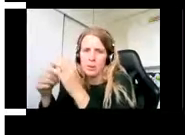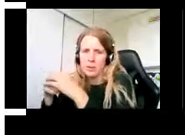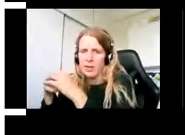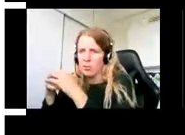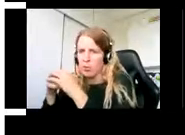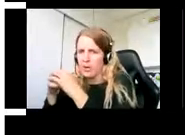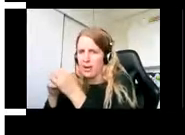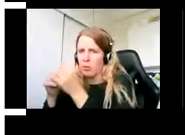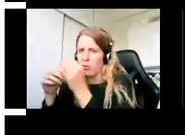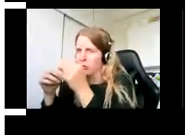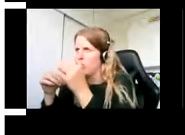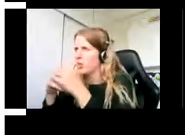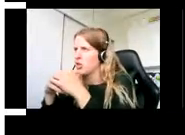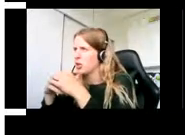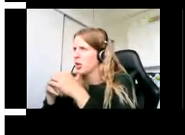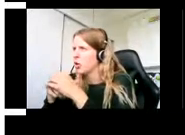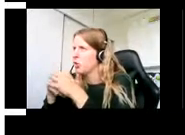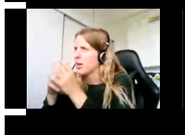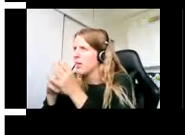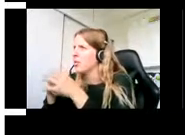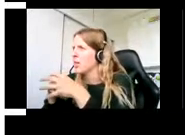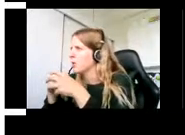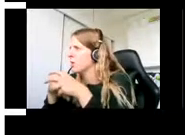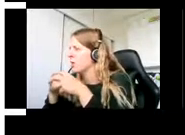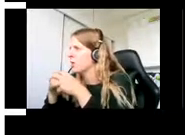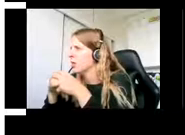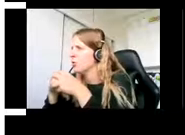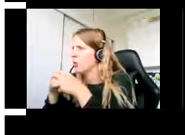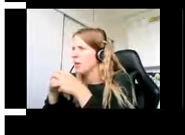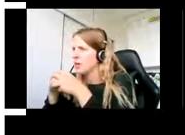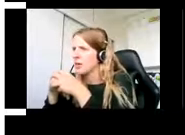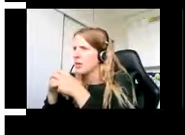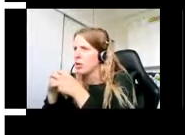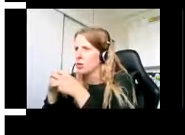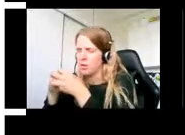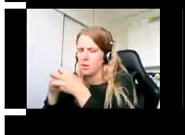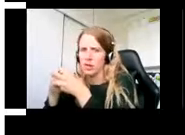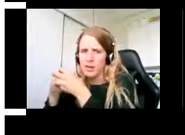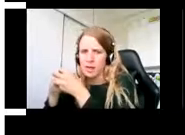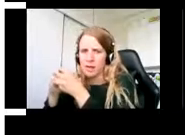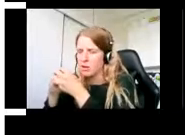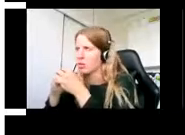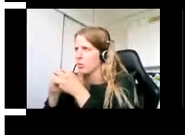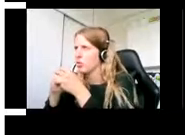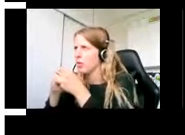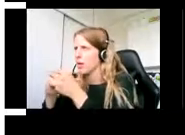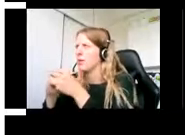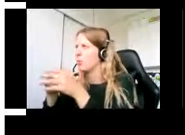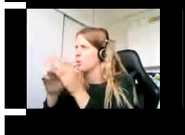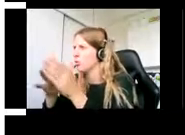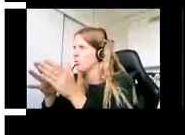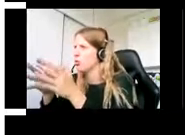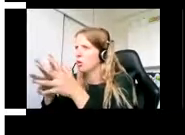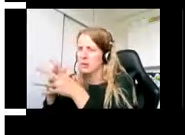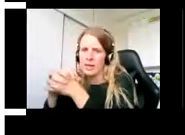Wat is er voorzien? Probeer eigenlijk op voorhand al een beetje Q&A-gewijs misschien te communiceren hierover, zodat het duidelijk is als er iets gebeurt, oké,